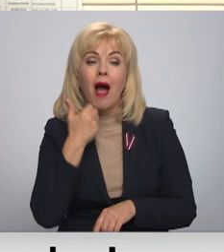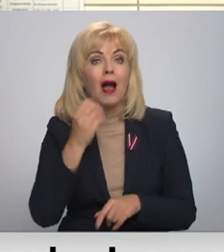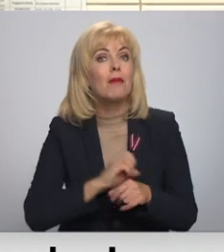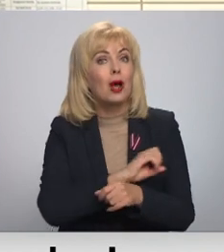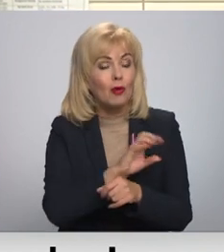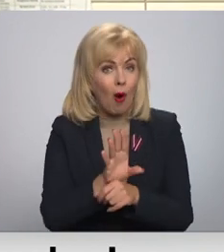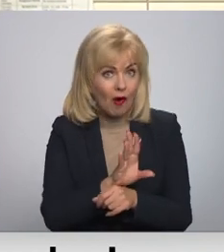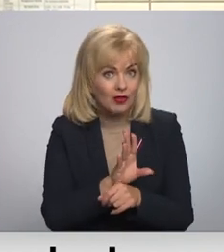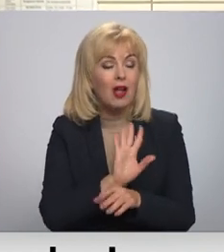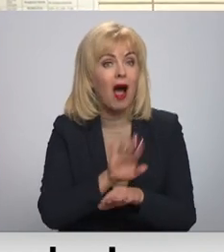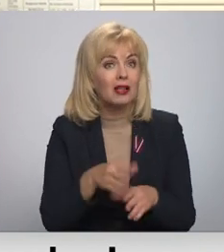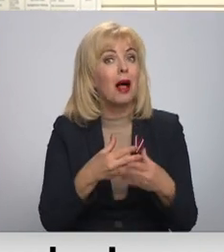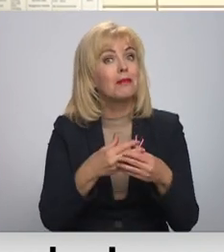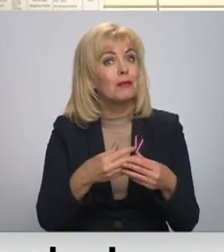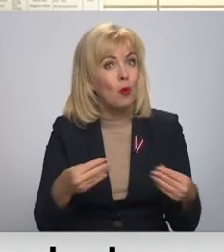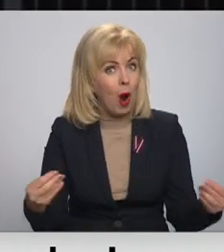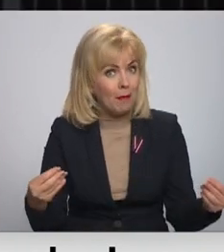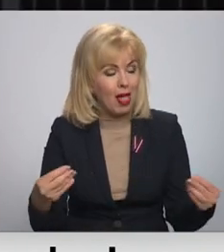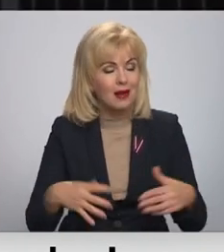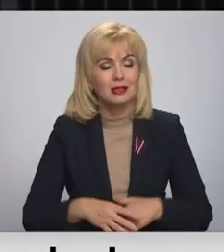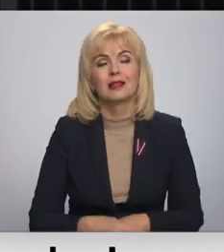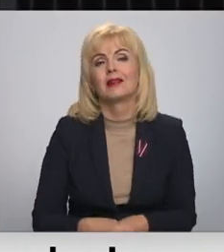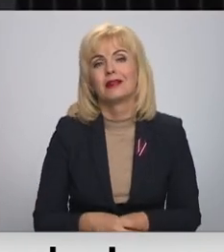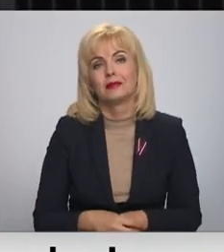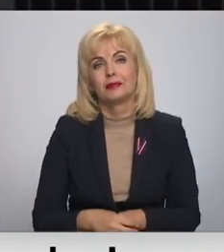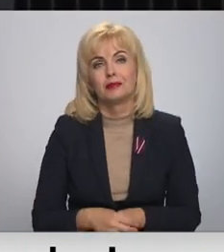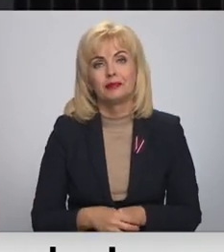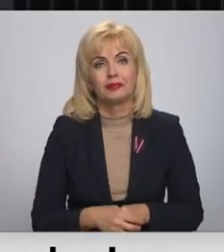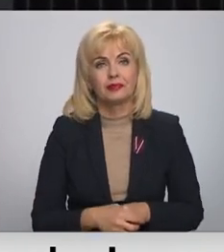vilnis atkal noplaks. Sandra Leitāne, Andris Pāns, RTV.